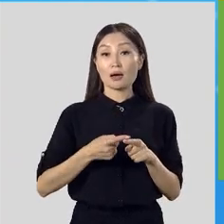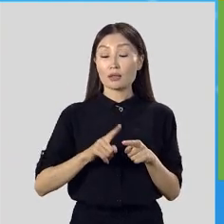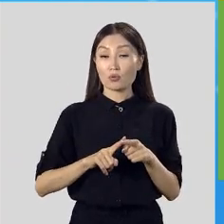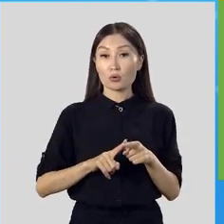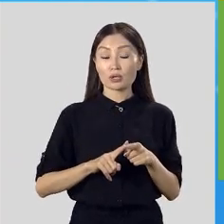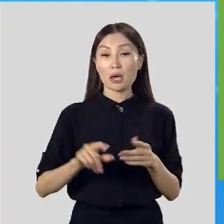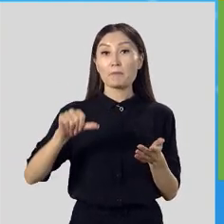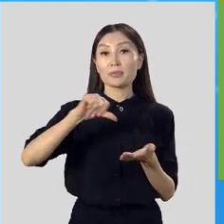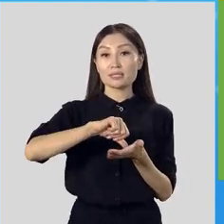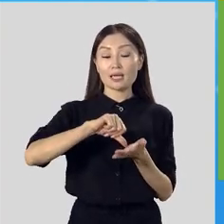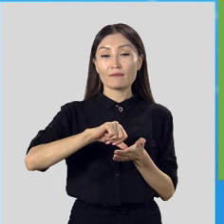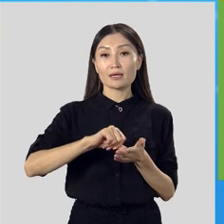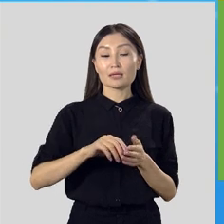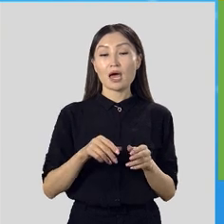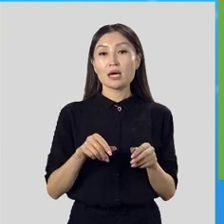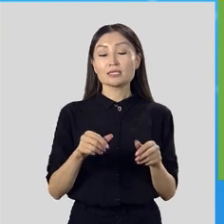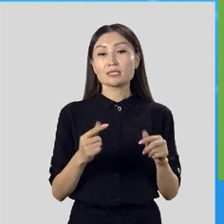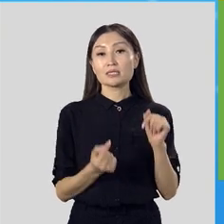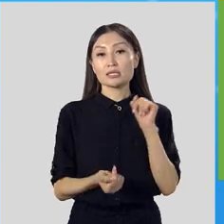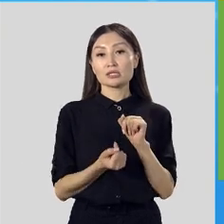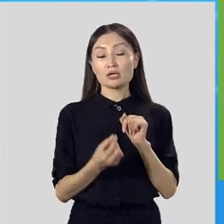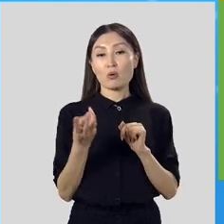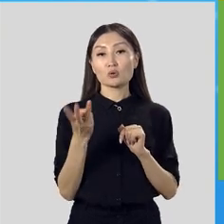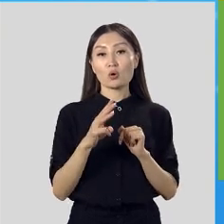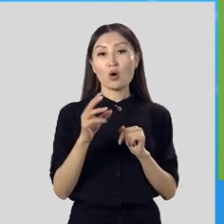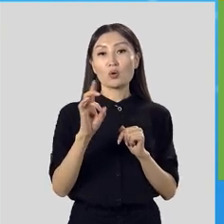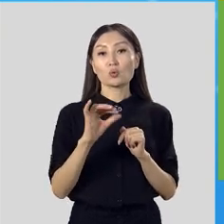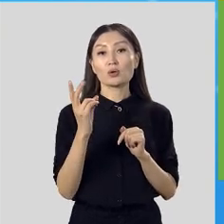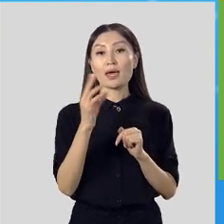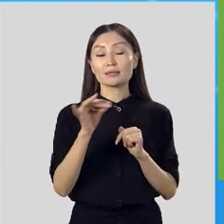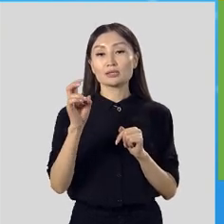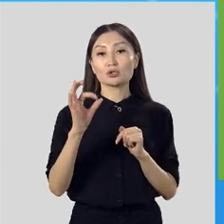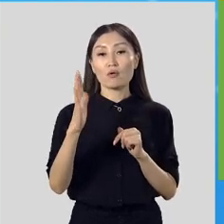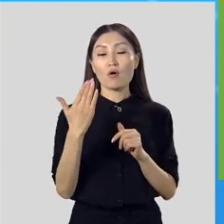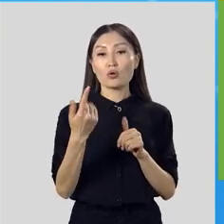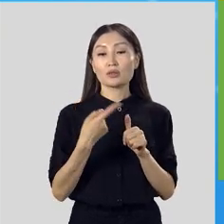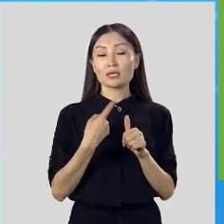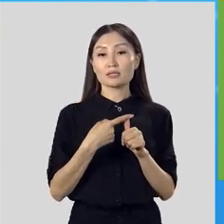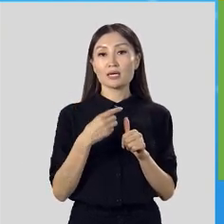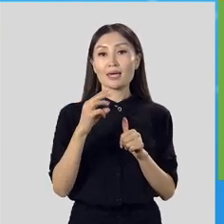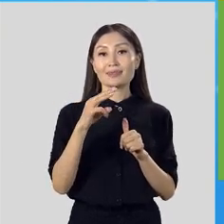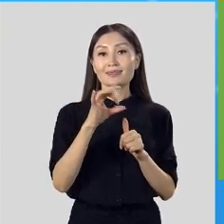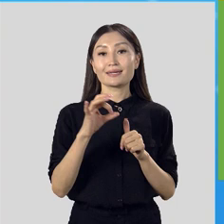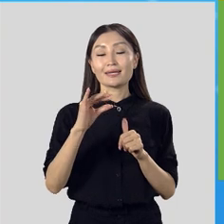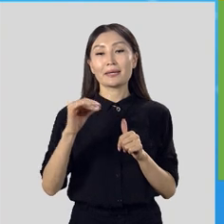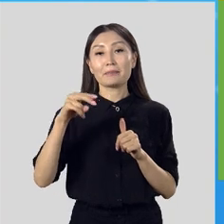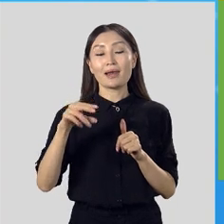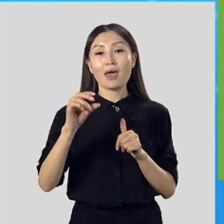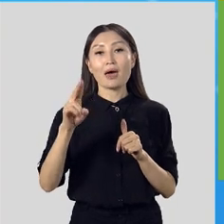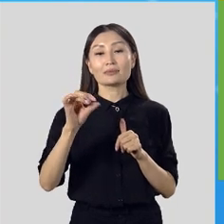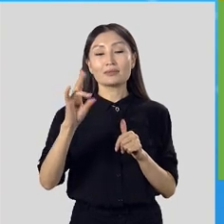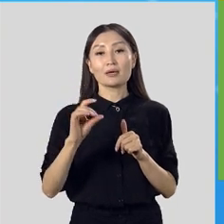который представлен сочетанием 3 нуклеотидов. Он называется триплетным